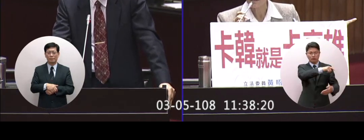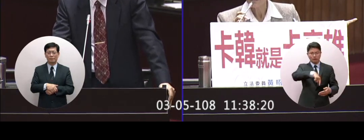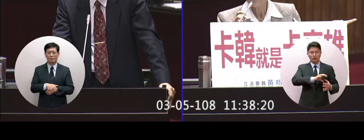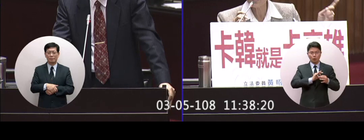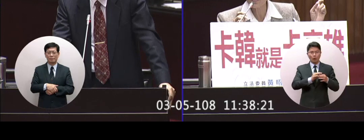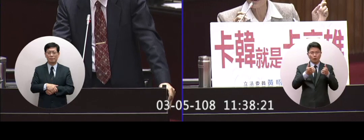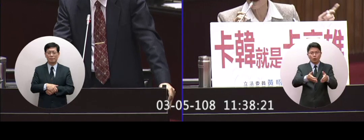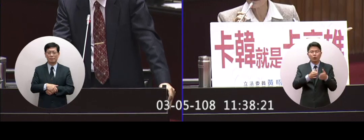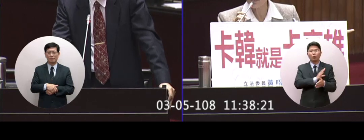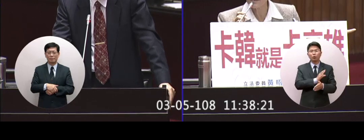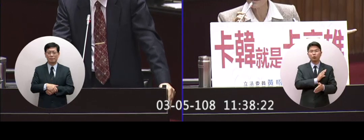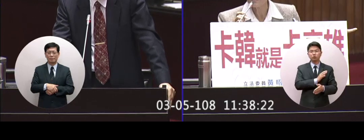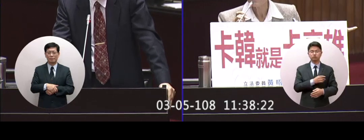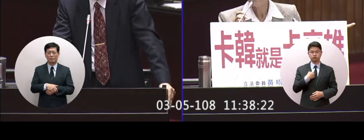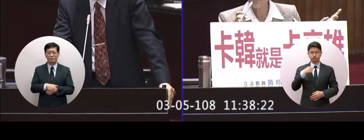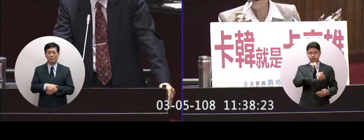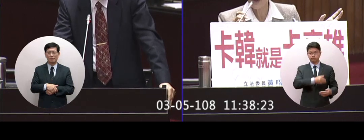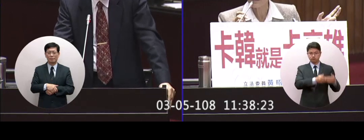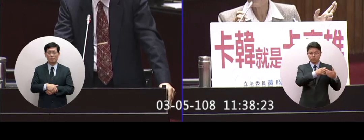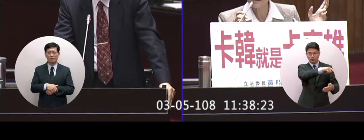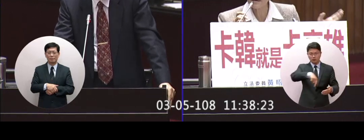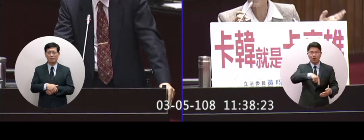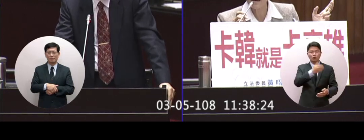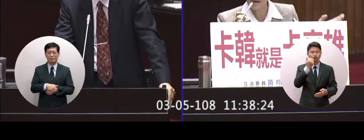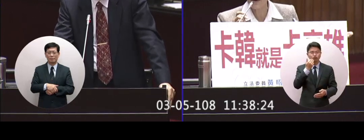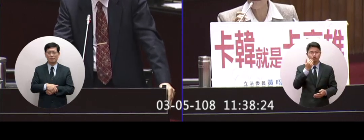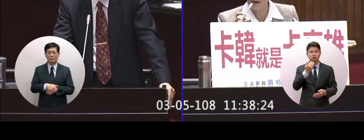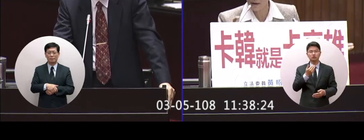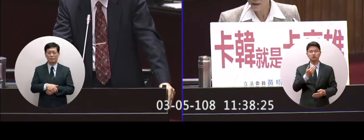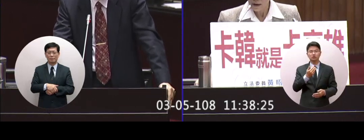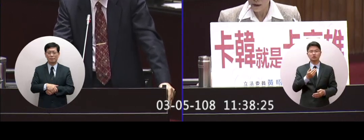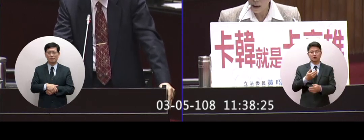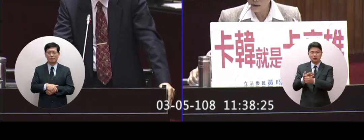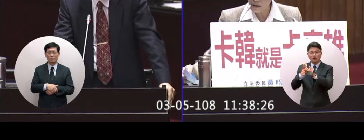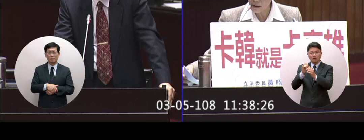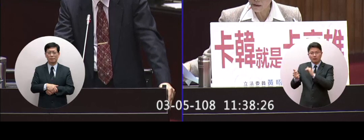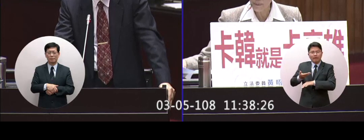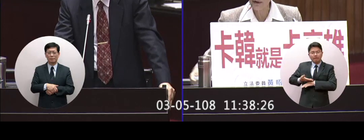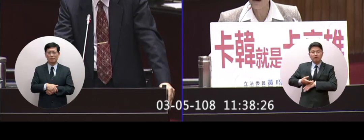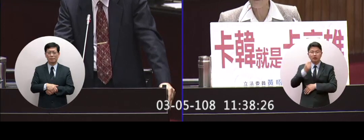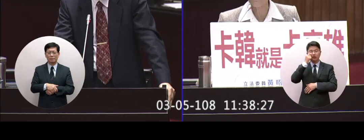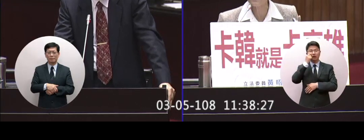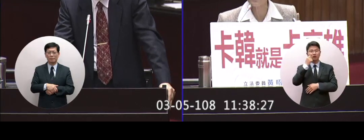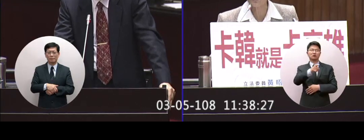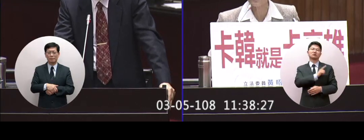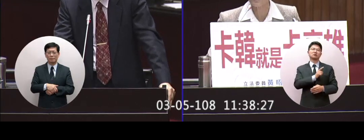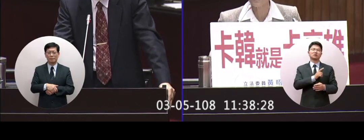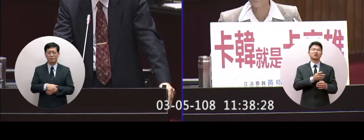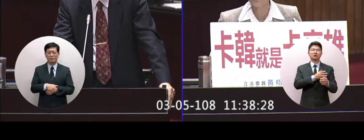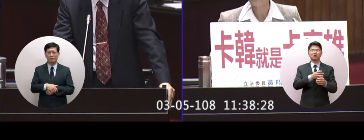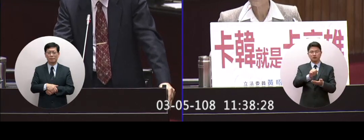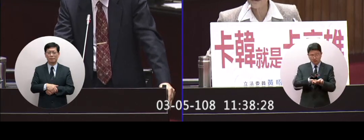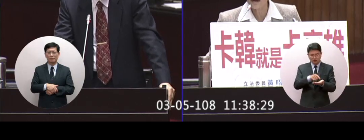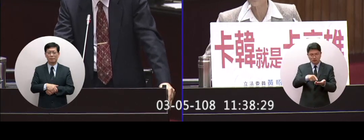重要，如果两岸的关系没有办法真的让人民放心，你看你整个的民调60%几